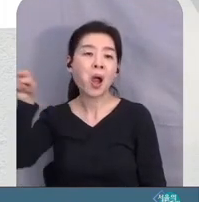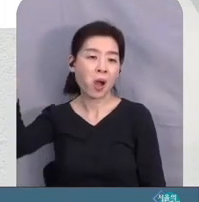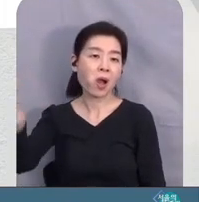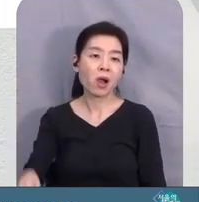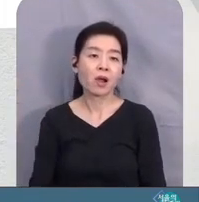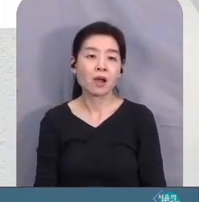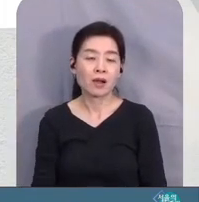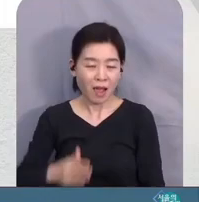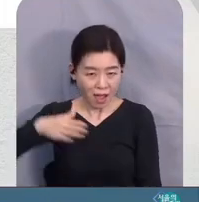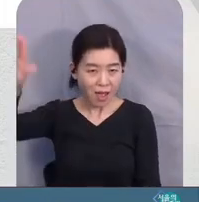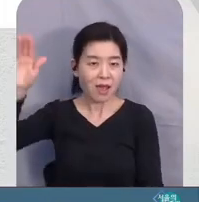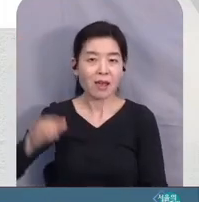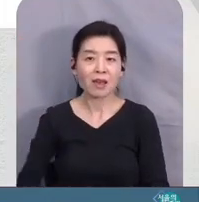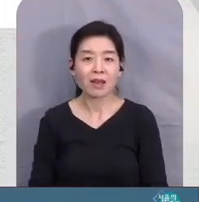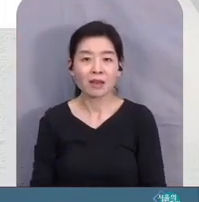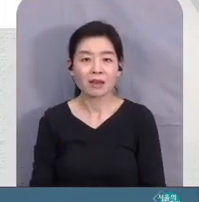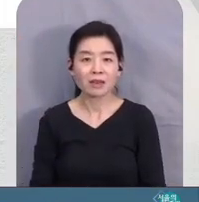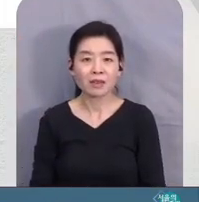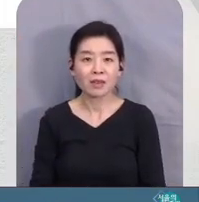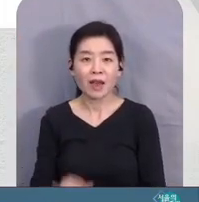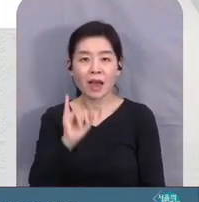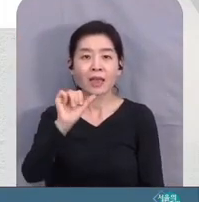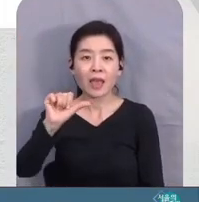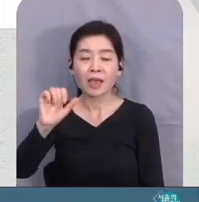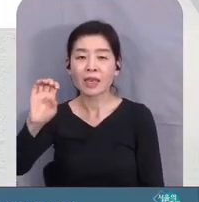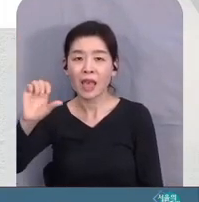IAEA는 사라져라!